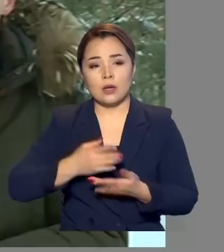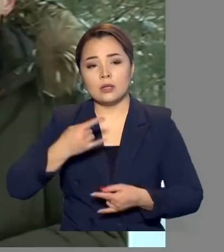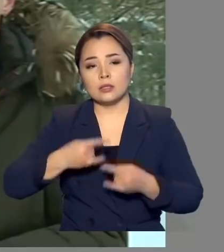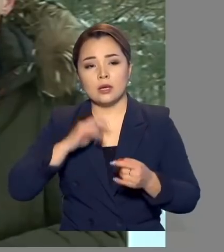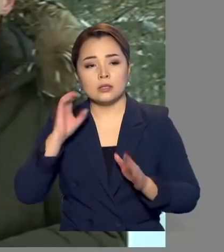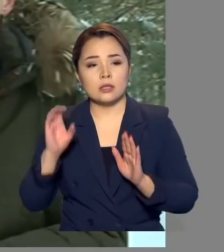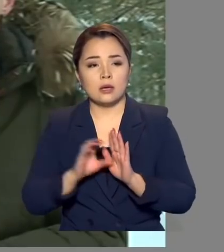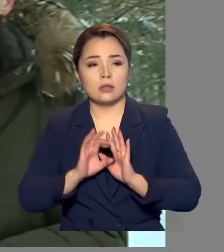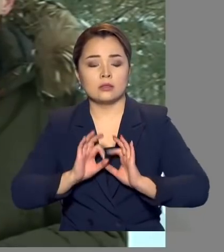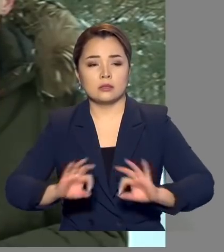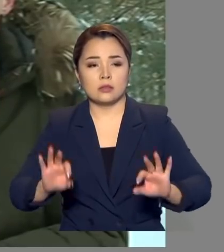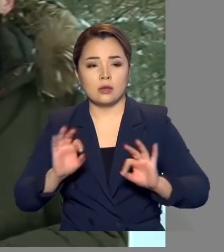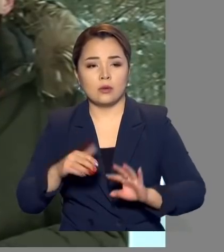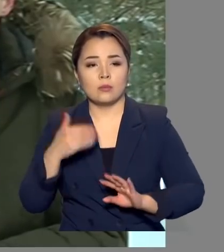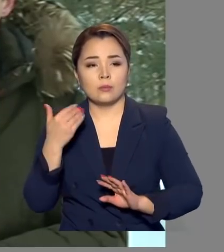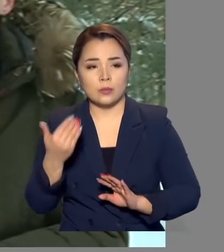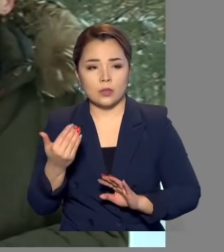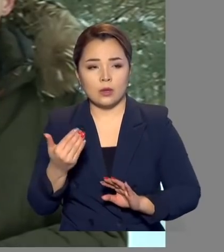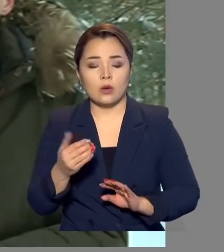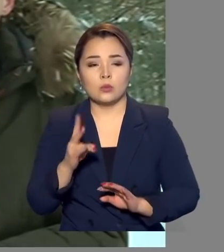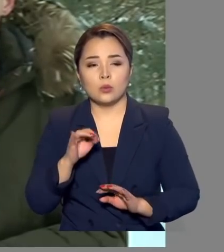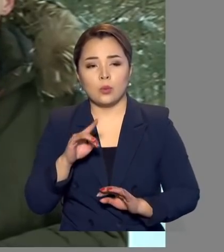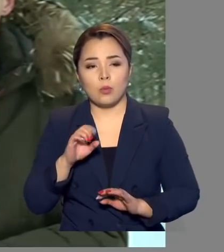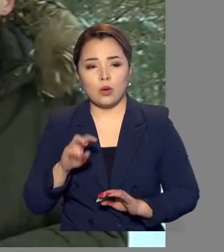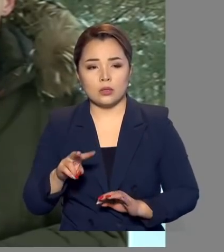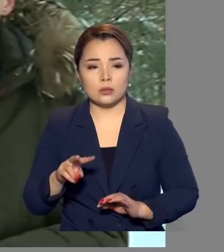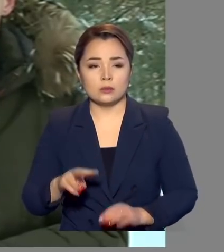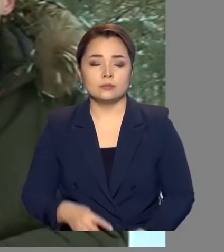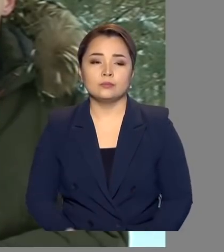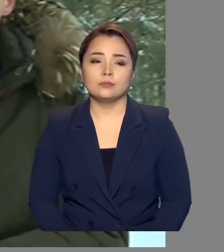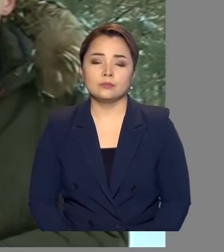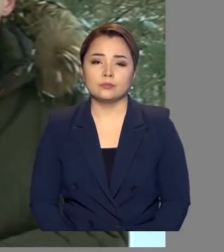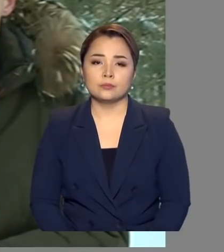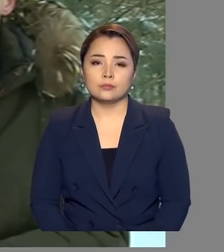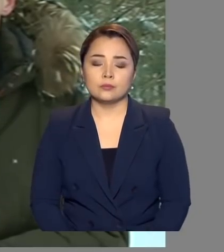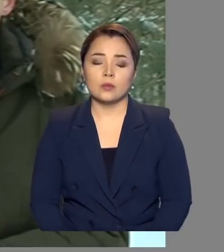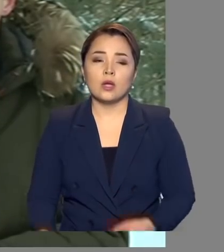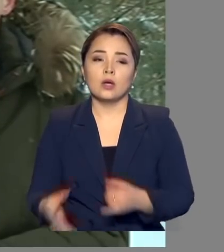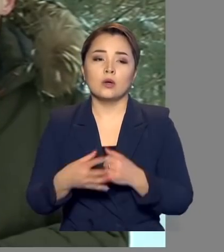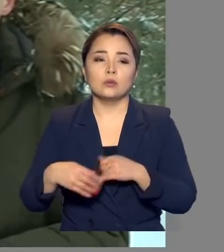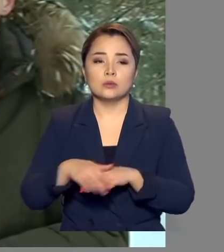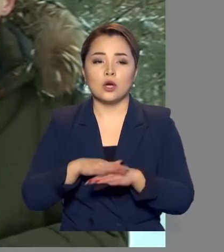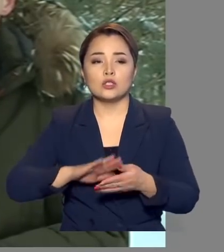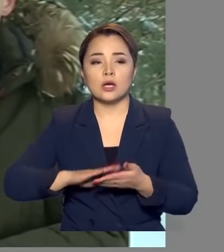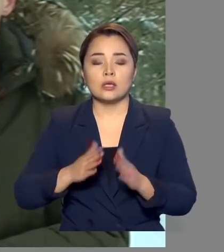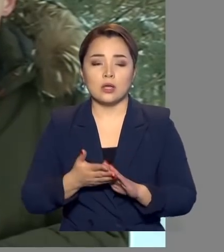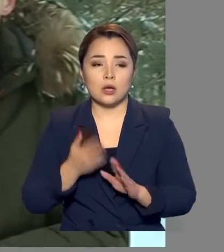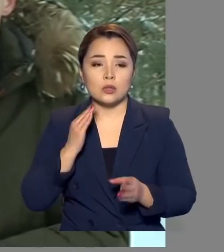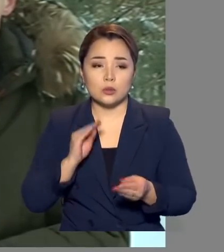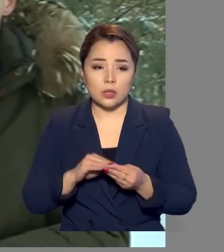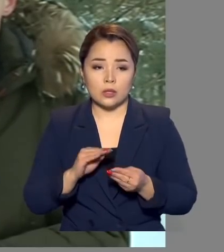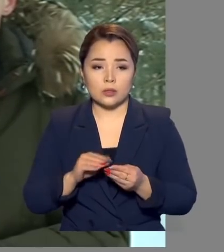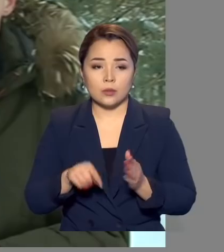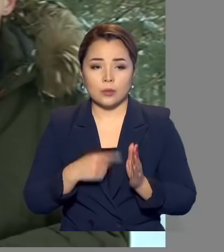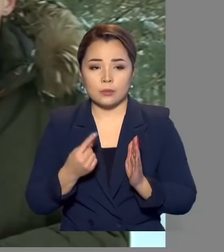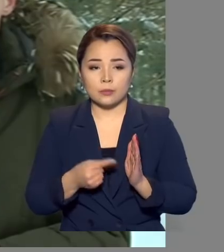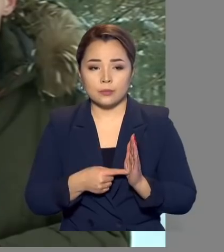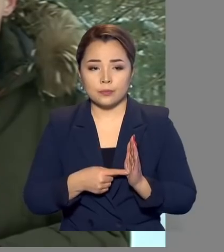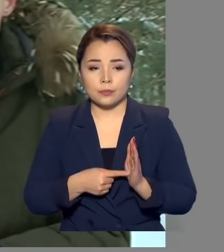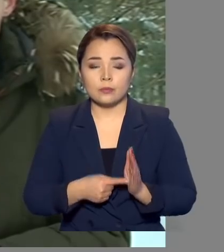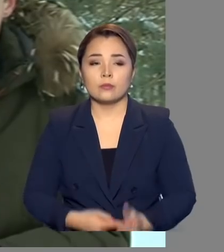байланысқа шыққан тілшіміз Нұрбол Балғабековке сөз берсек. Нұрбол, қайырлы күн. Өңірдегі жағдай тұрақты ма?